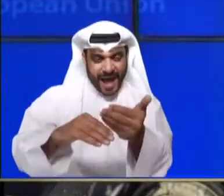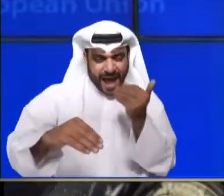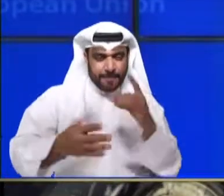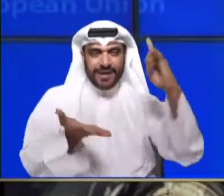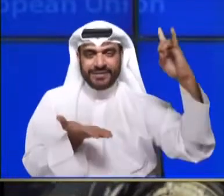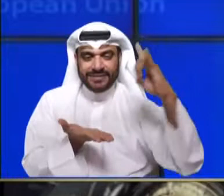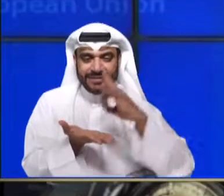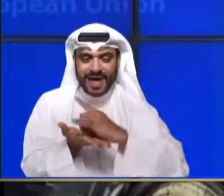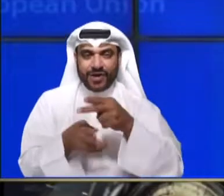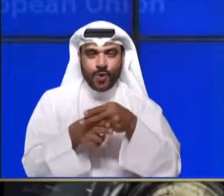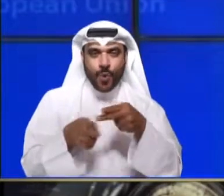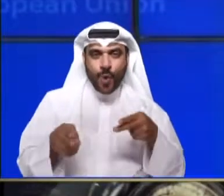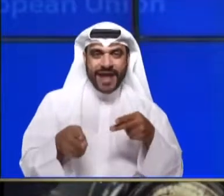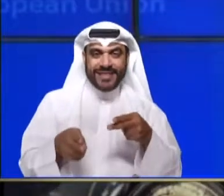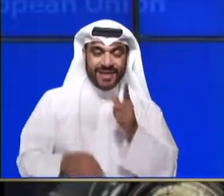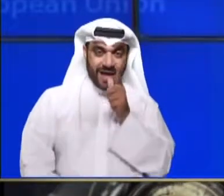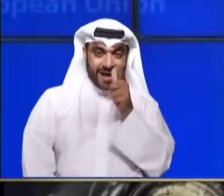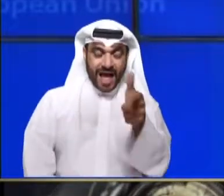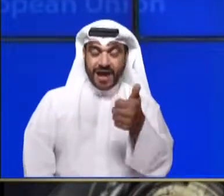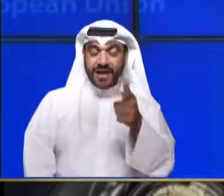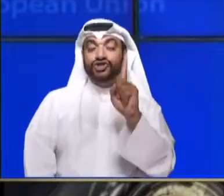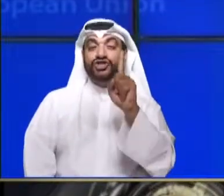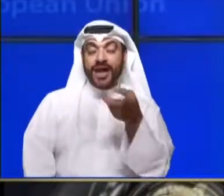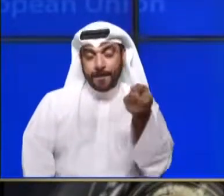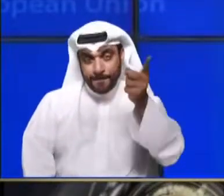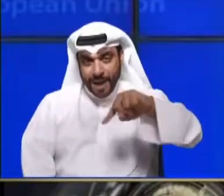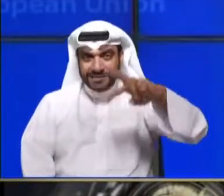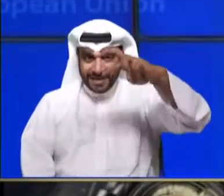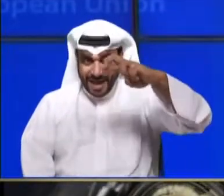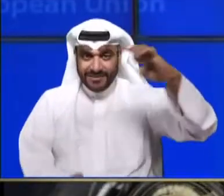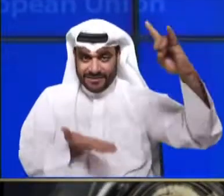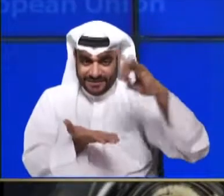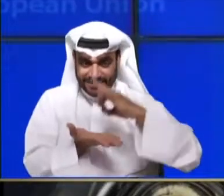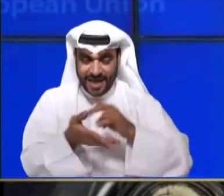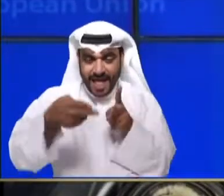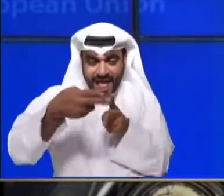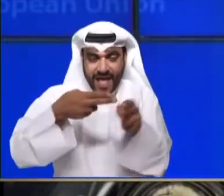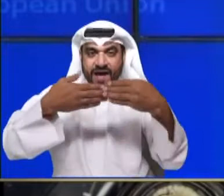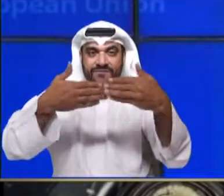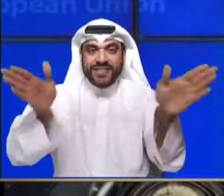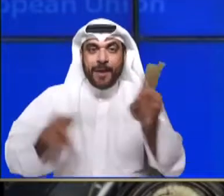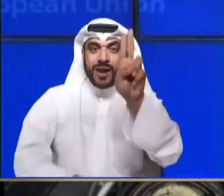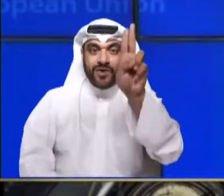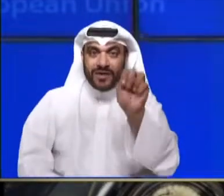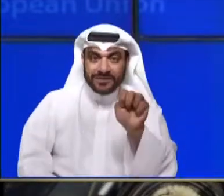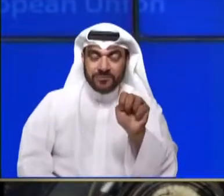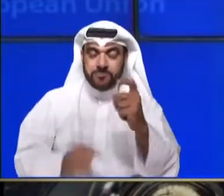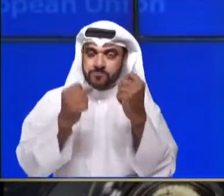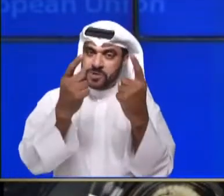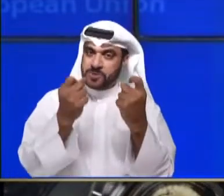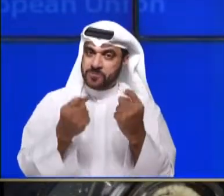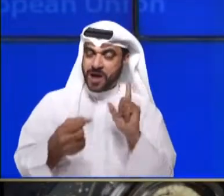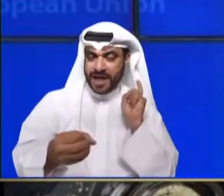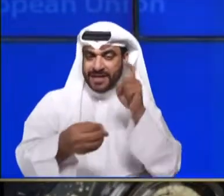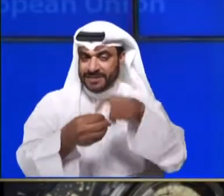بعثة الاتحاد الأوروبي لدى البلاد يوم غد الأحد، قالت إن افتتاح مقر البعثة دليل على مدى قرب